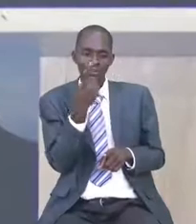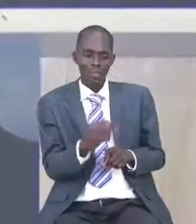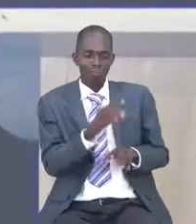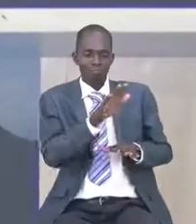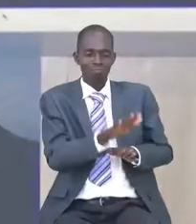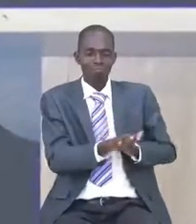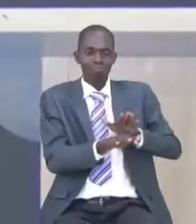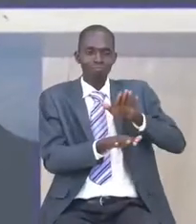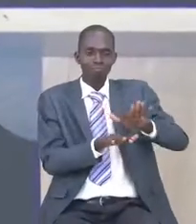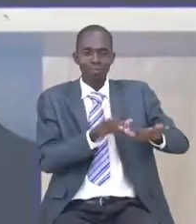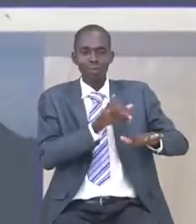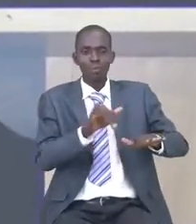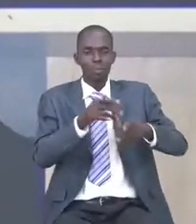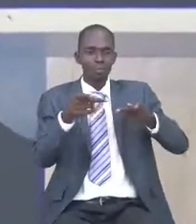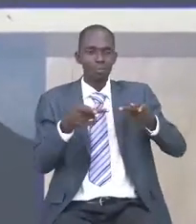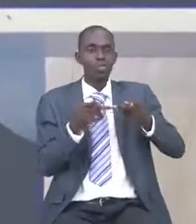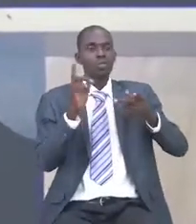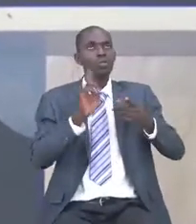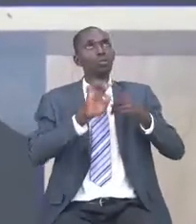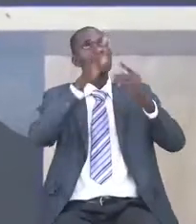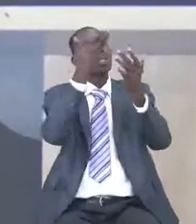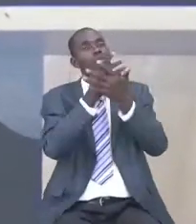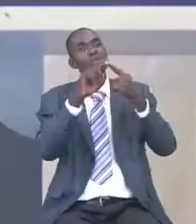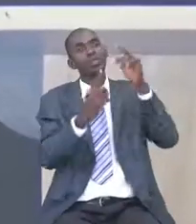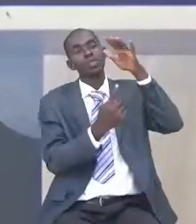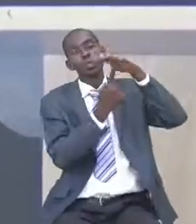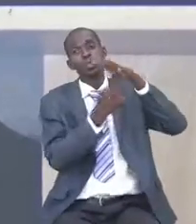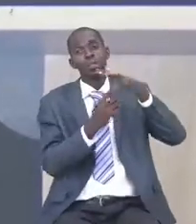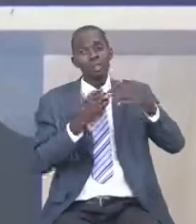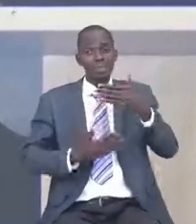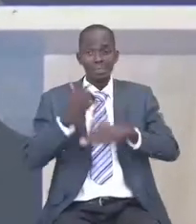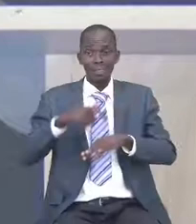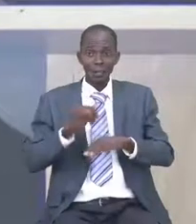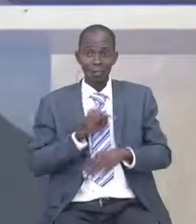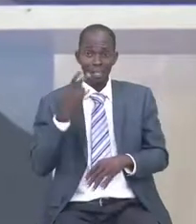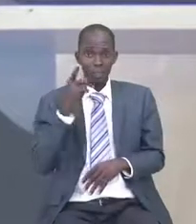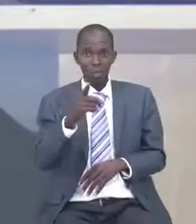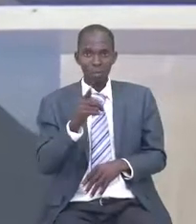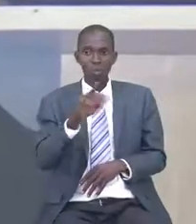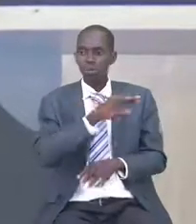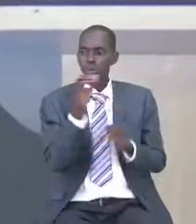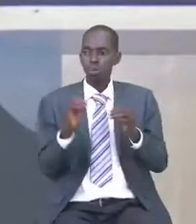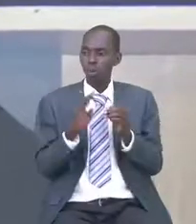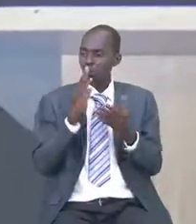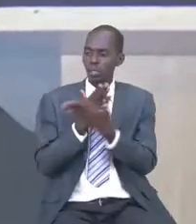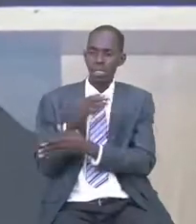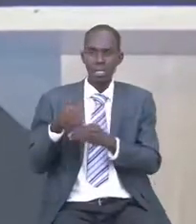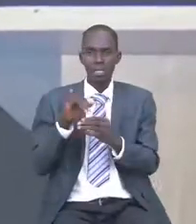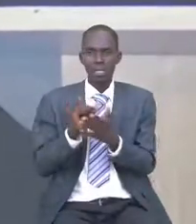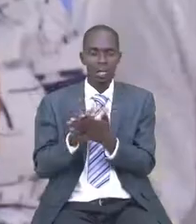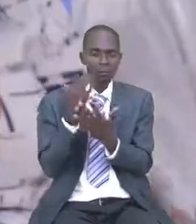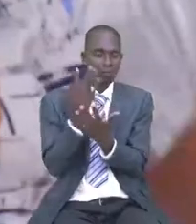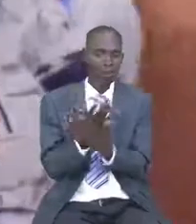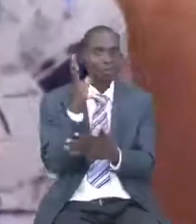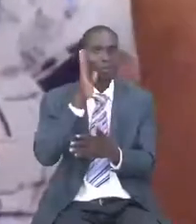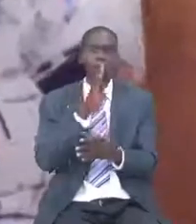C'est l'une des étapes, l'un des tremplins pour te conduire au palais. La prochaine fois que je te verrai